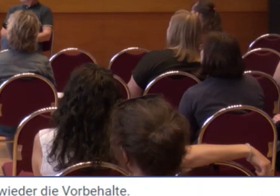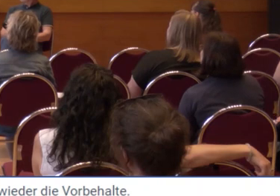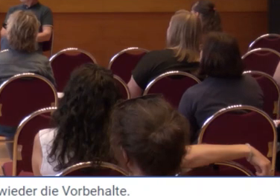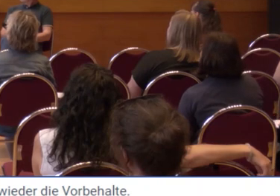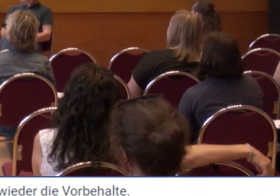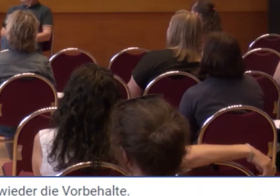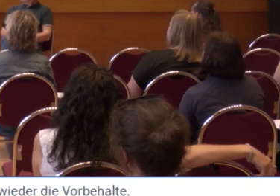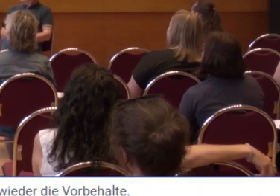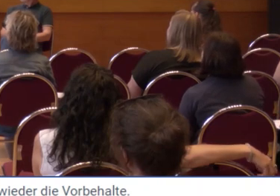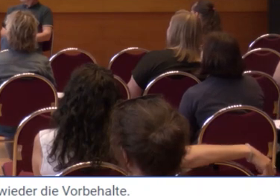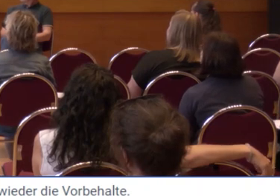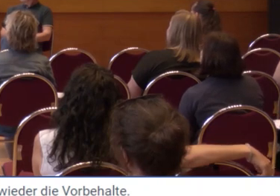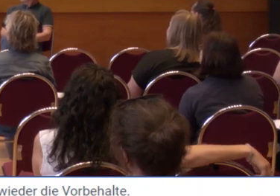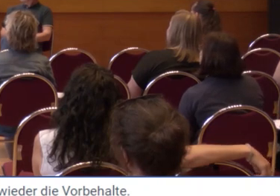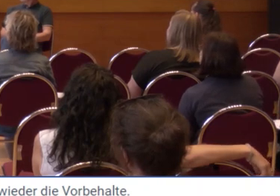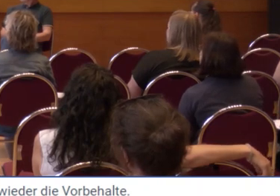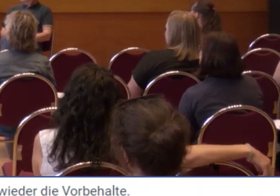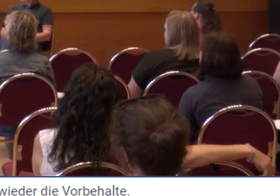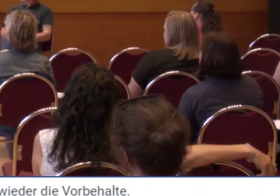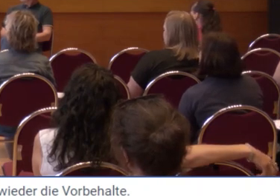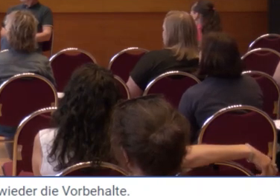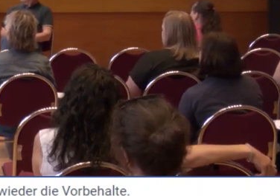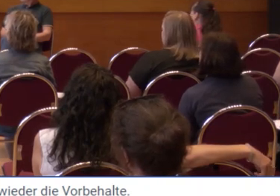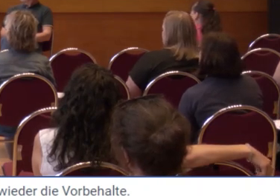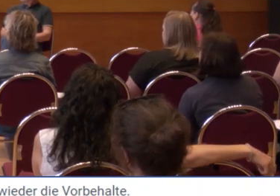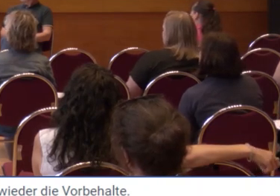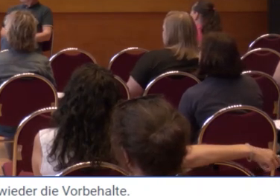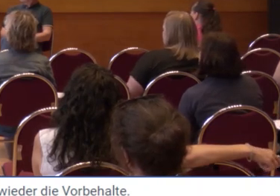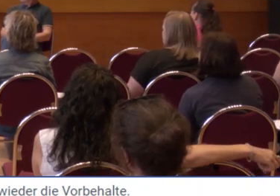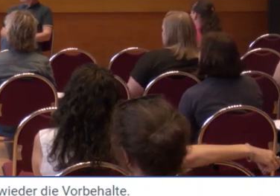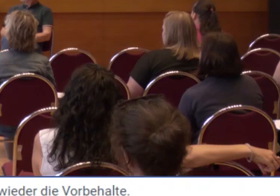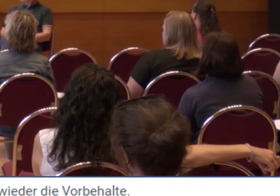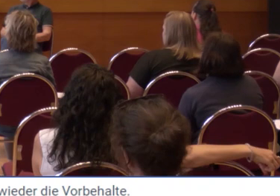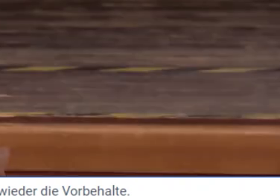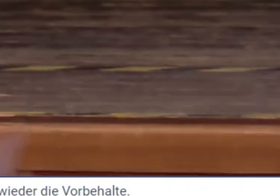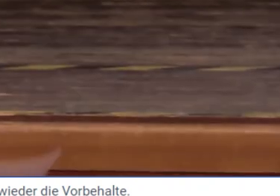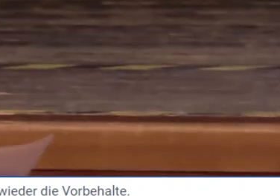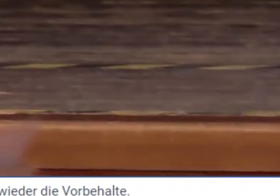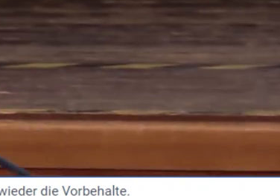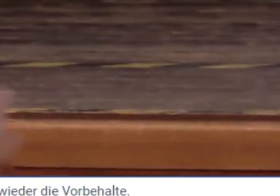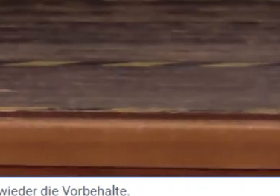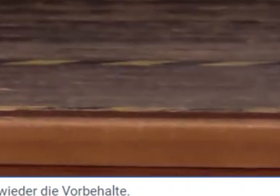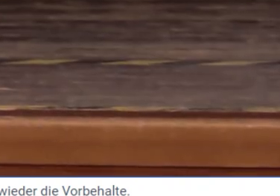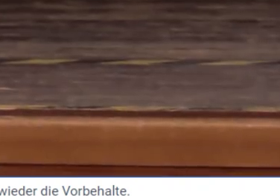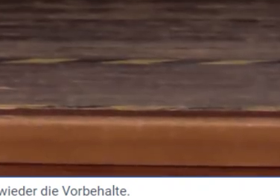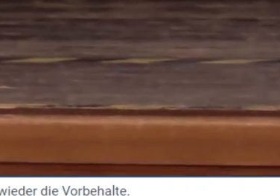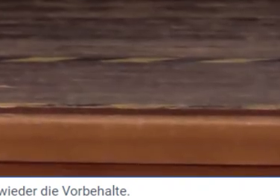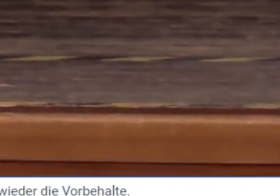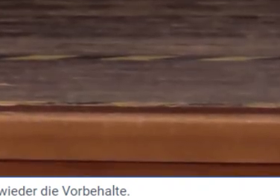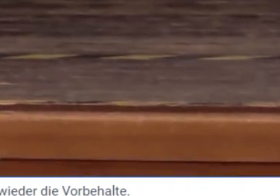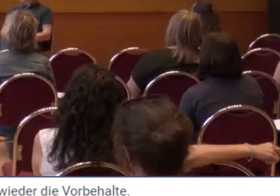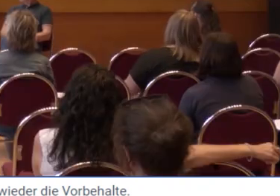praxisgerechte Unterstützung von Eltern mit Behinderung und deren Kinder deswegen einmal die Frage an Sie drei was steht denn da